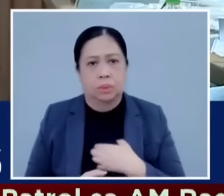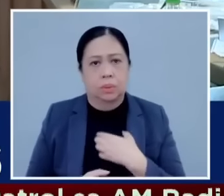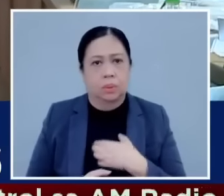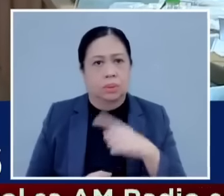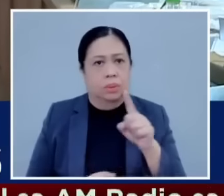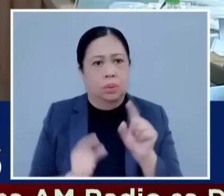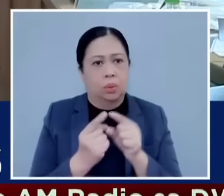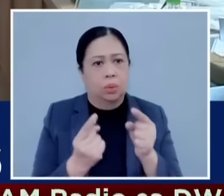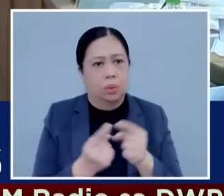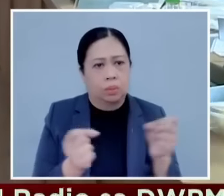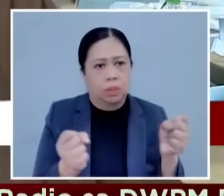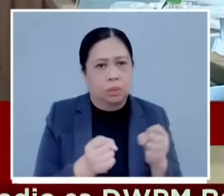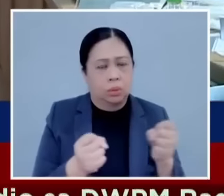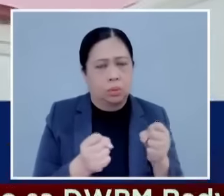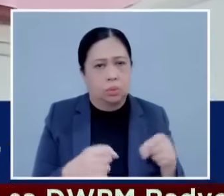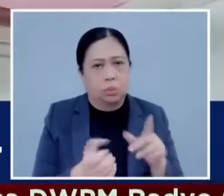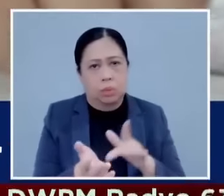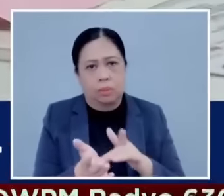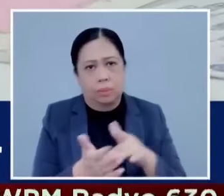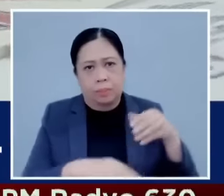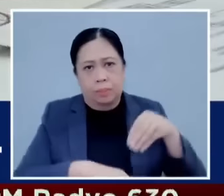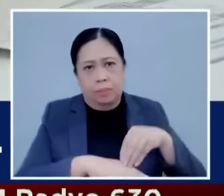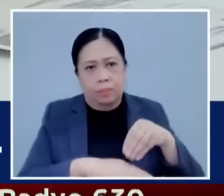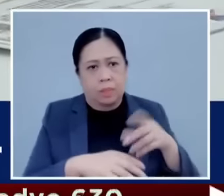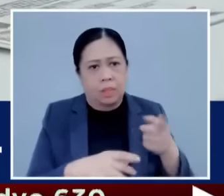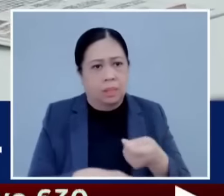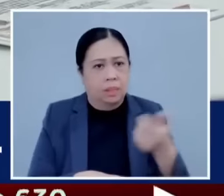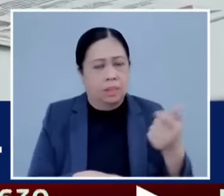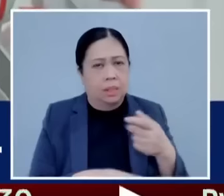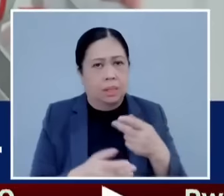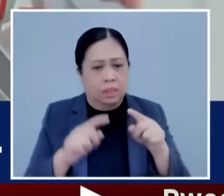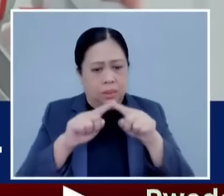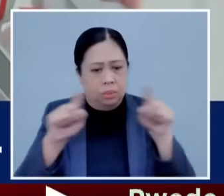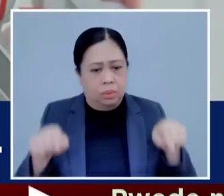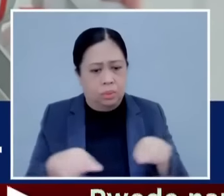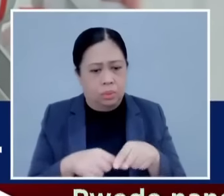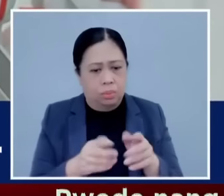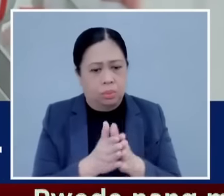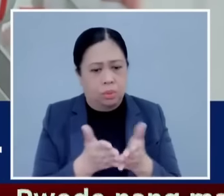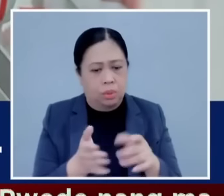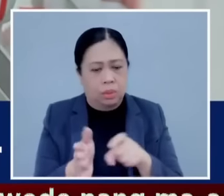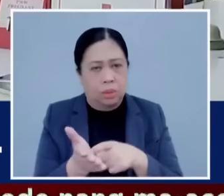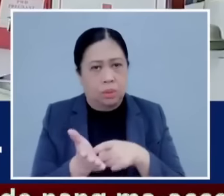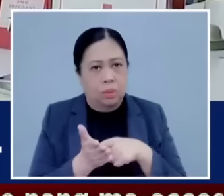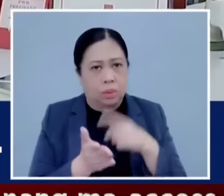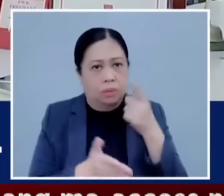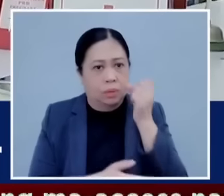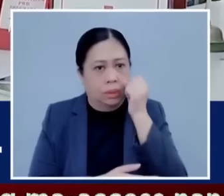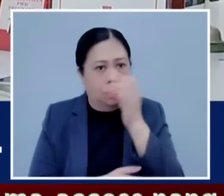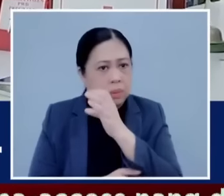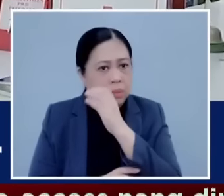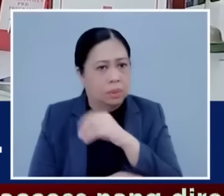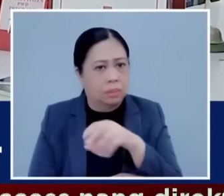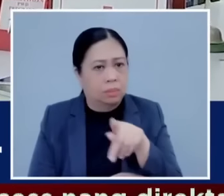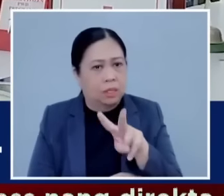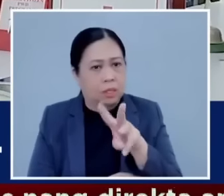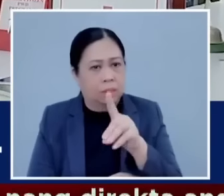ng maliliit na botika ang panukalang tanggalin ang purchase booklet bilang requirement sa mga senior at PWD